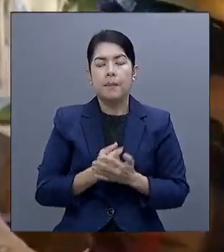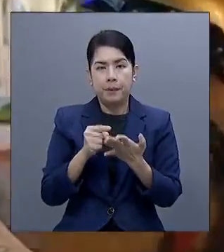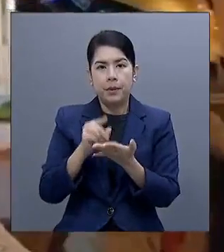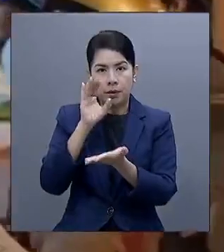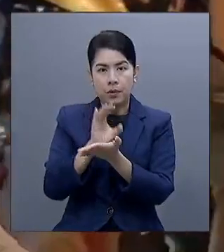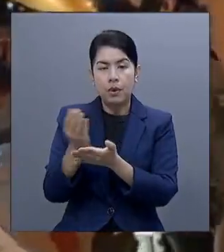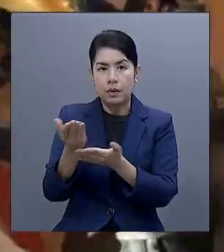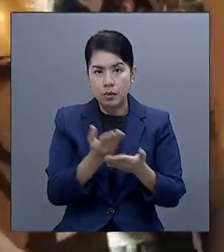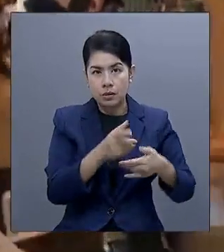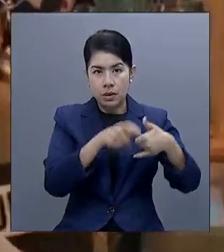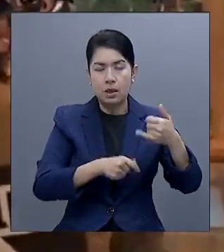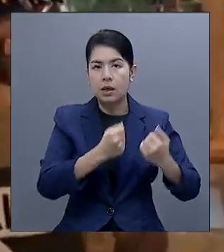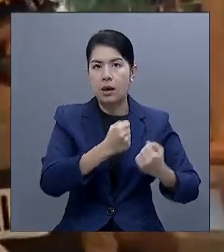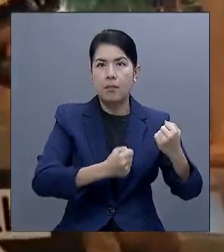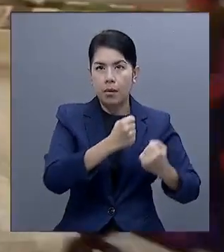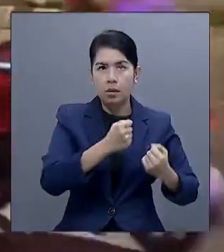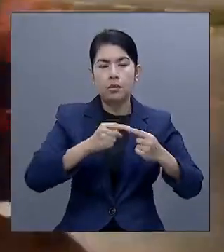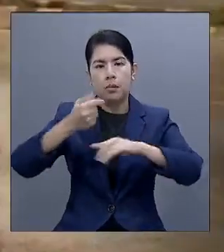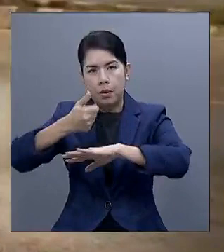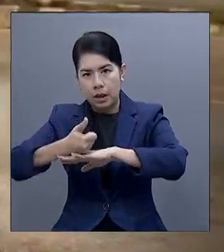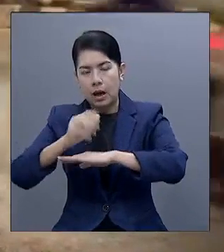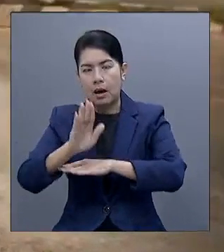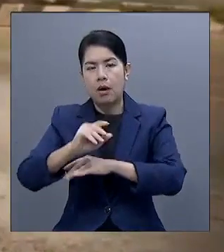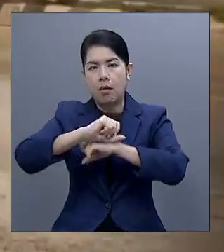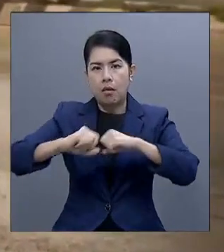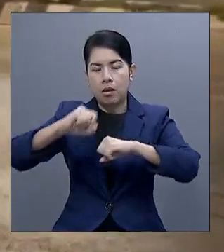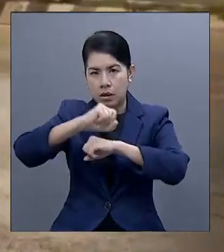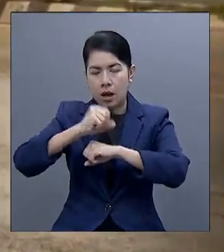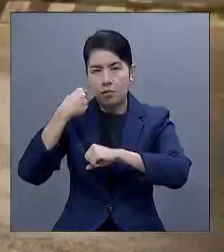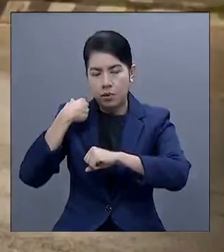ตุการณ์หัวหน้าผู้คุมงานก่อสร้างไปสอบปากคำเพิ่มเติม